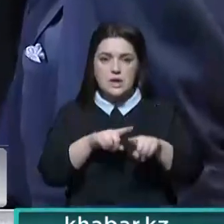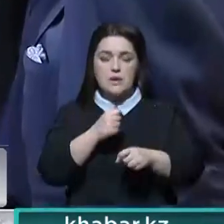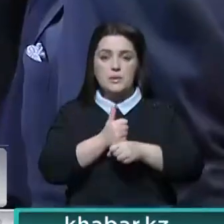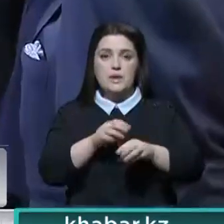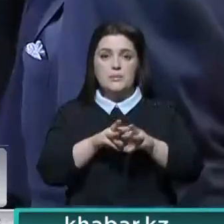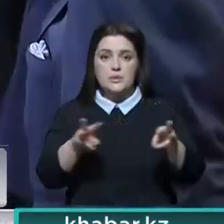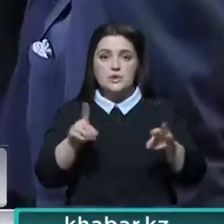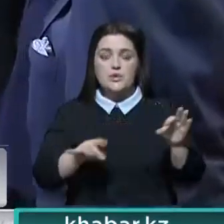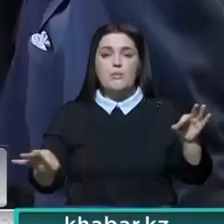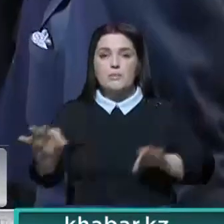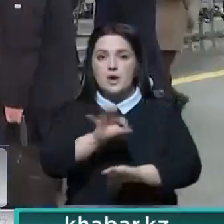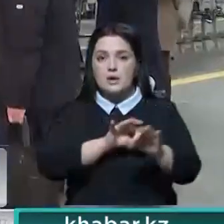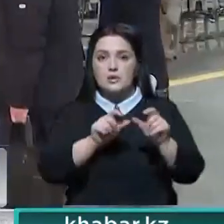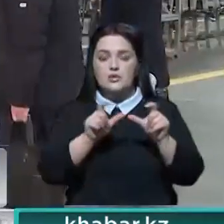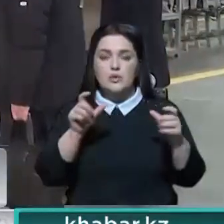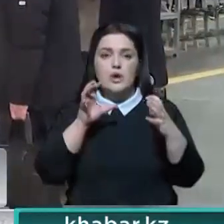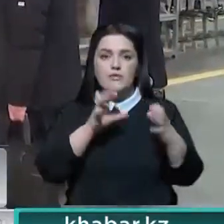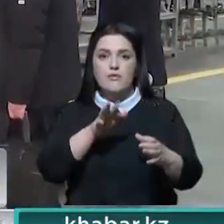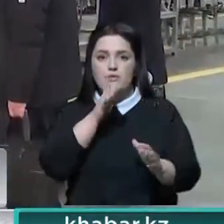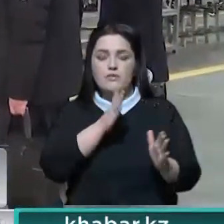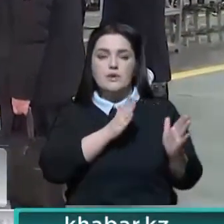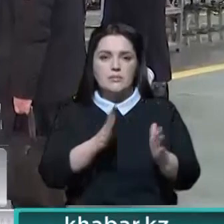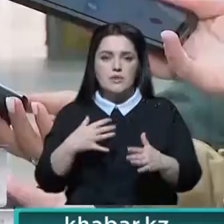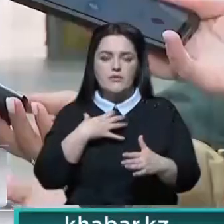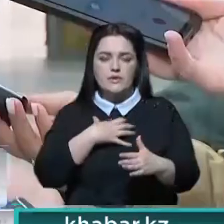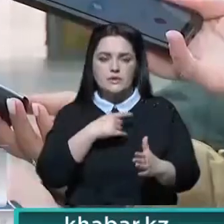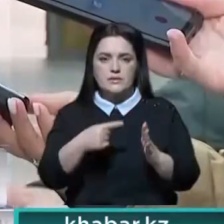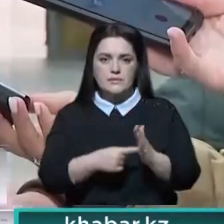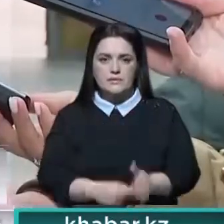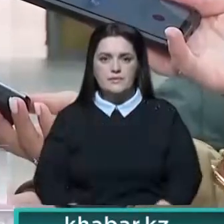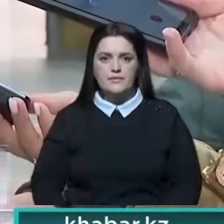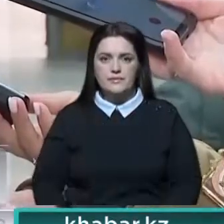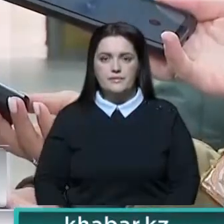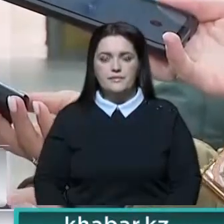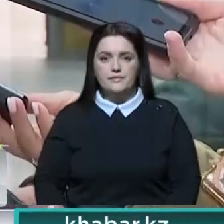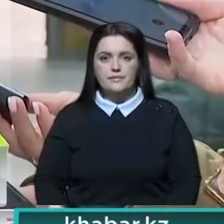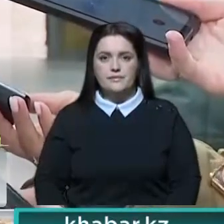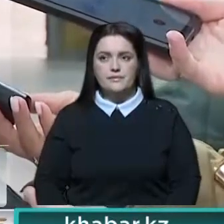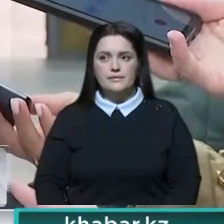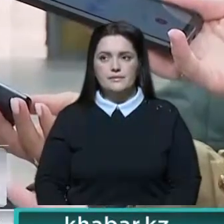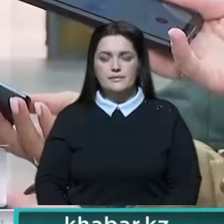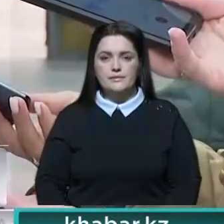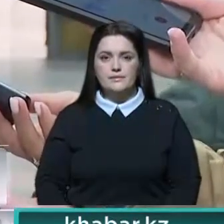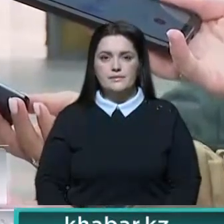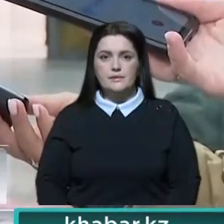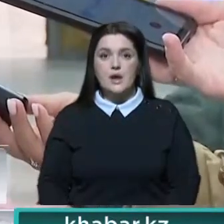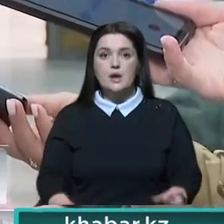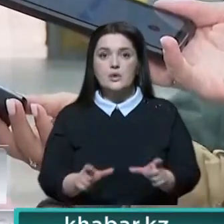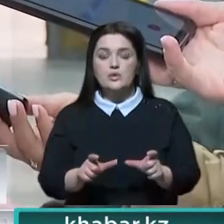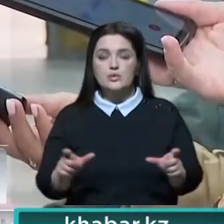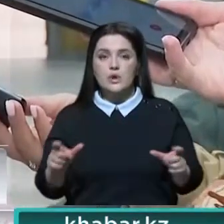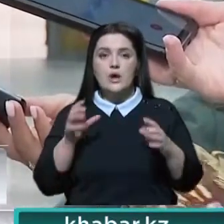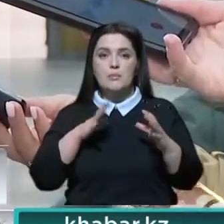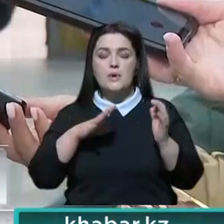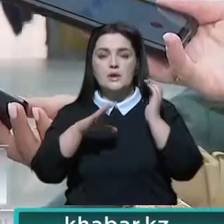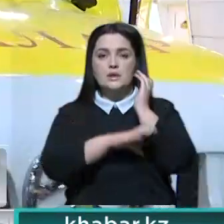отметил, что проект «Школьный автобус» — это своевременное решение важного вопроса. Школьные автобусы мы освоили в конце 2022 года, это